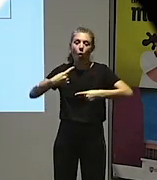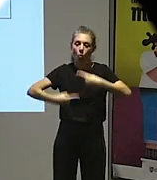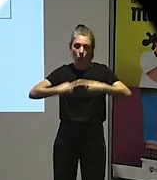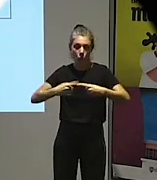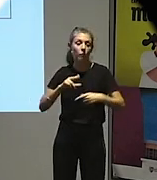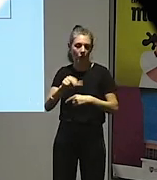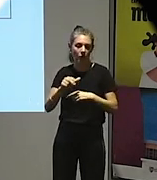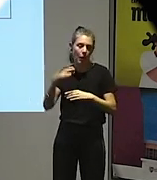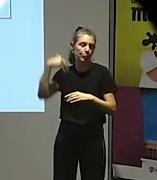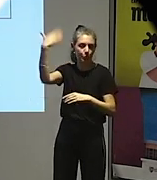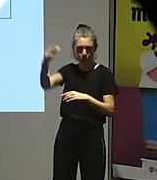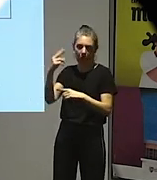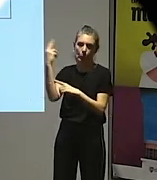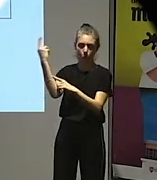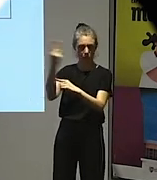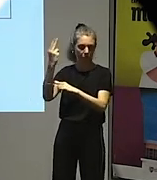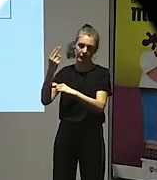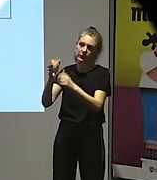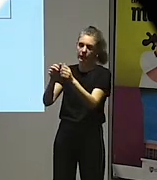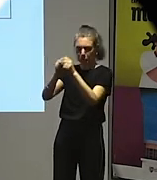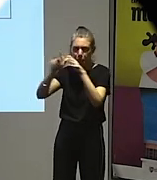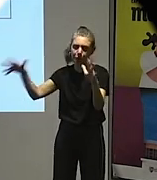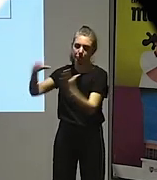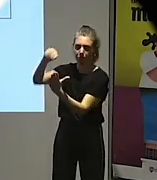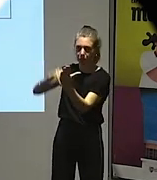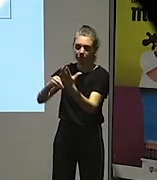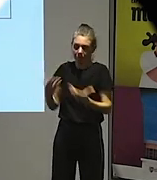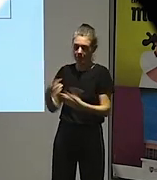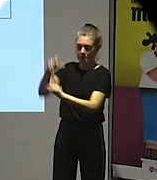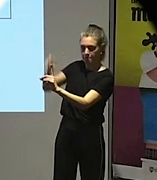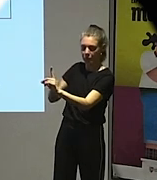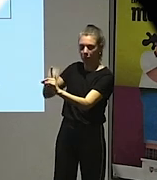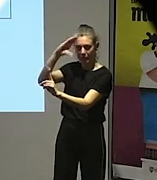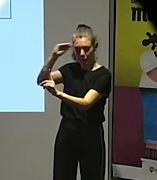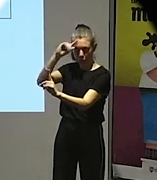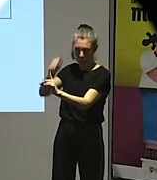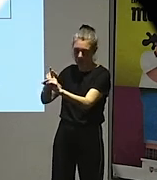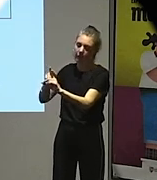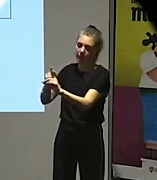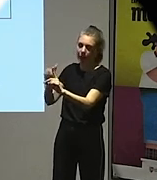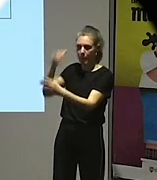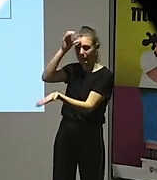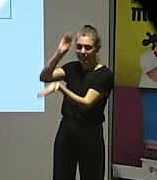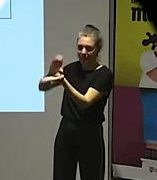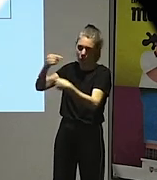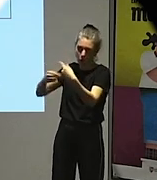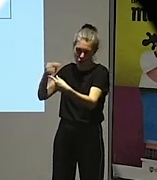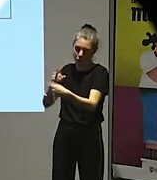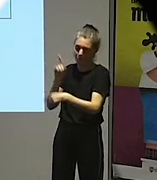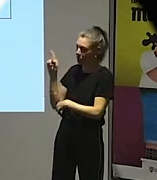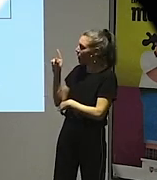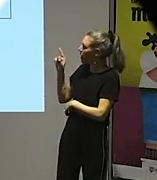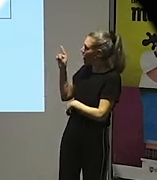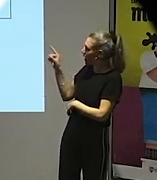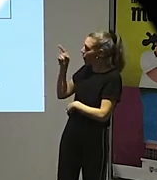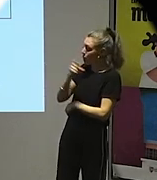revue scientifique. Notre doctorante va soutenir sa thèse en décembre justement sur ces résultats. Ici, vous pouvez voir le début de